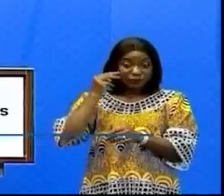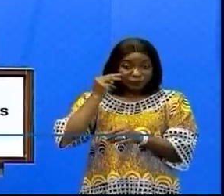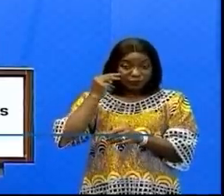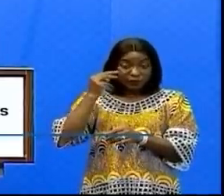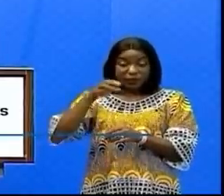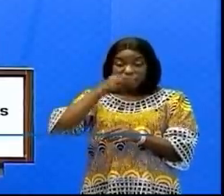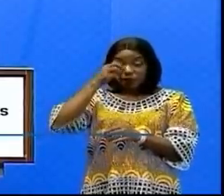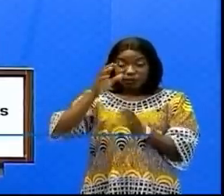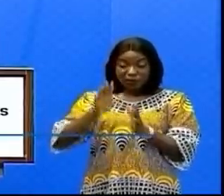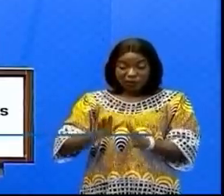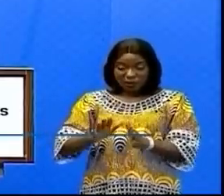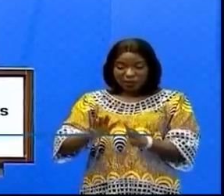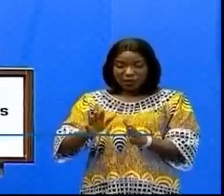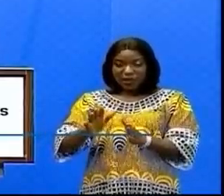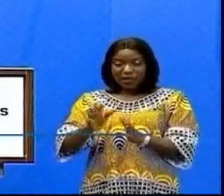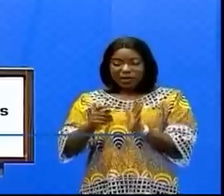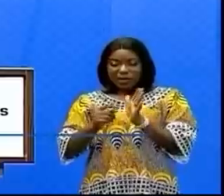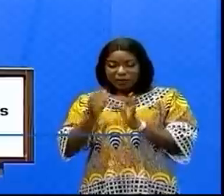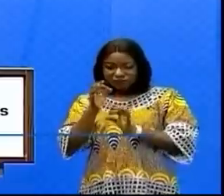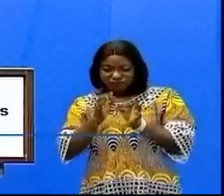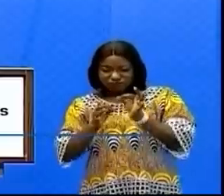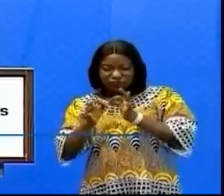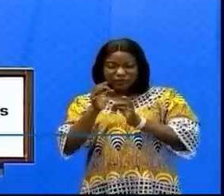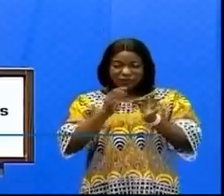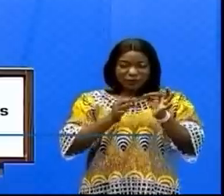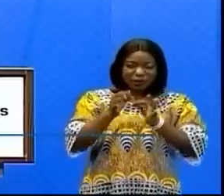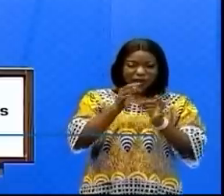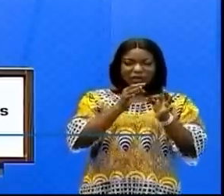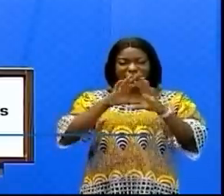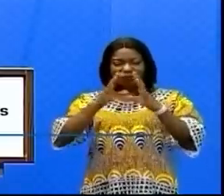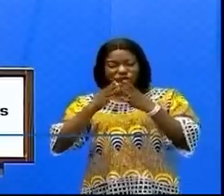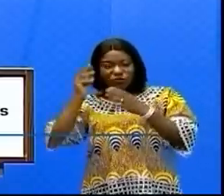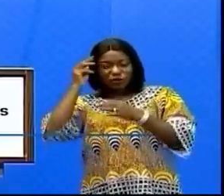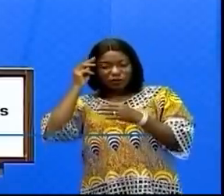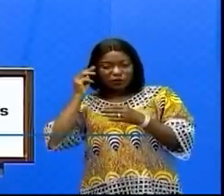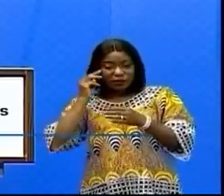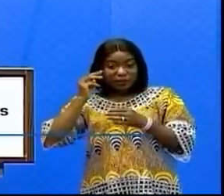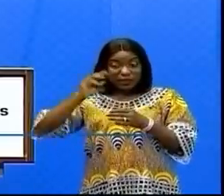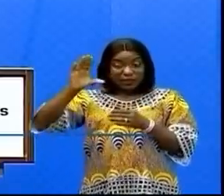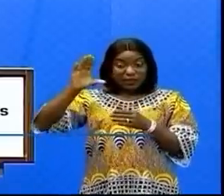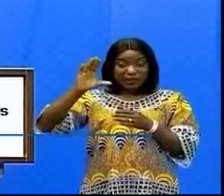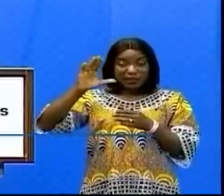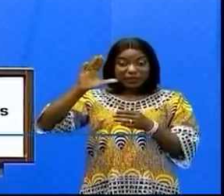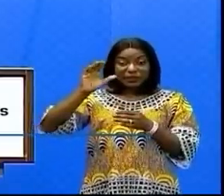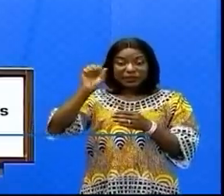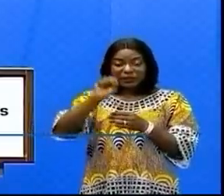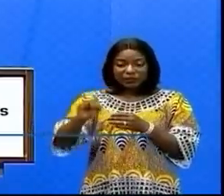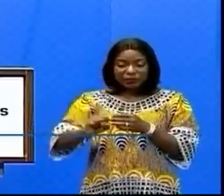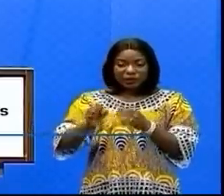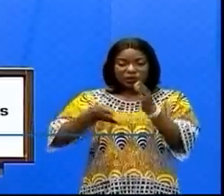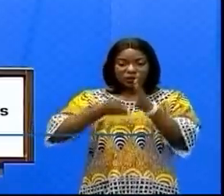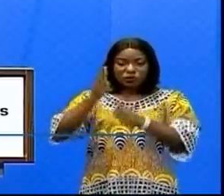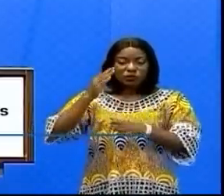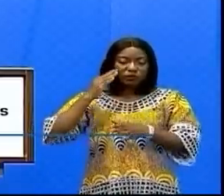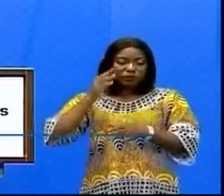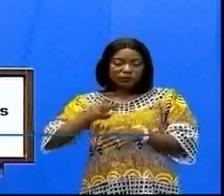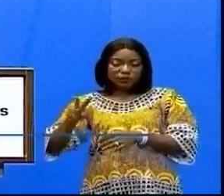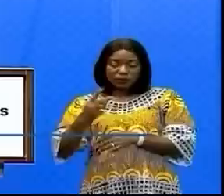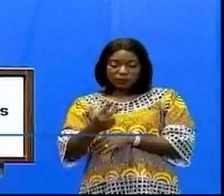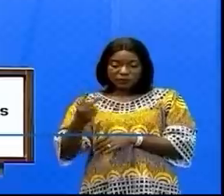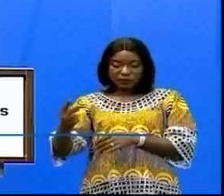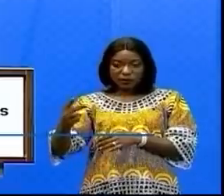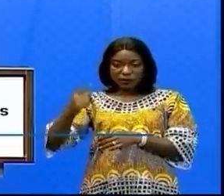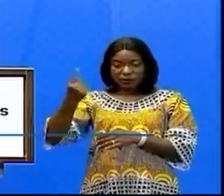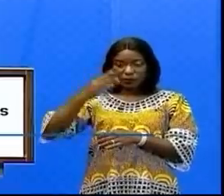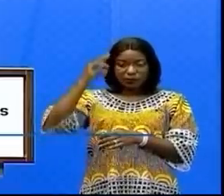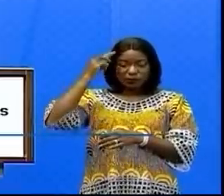a commencé sa présentation en rappelant au Conseil que le samedi 14 mai 2022, le Premier ministre chef du